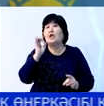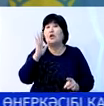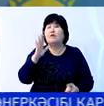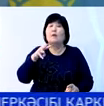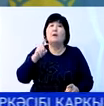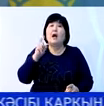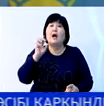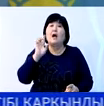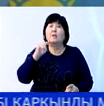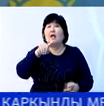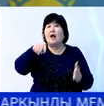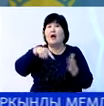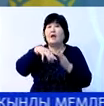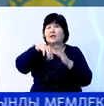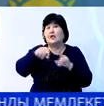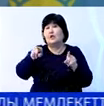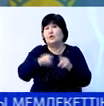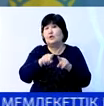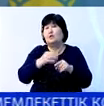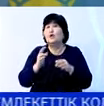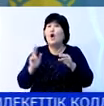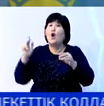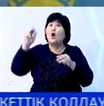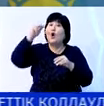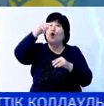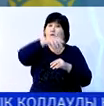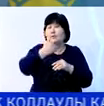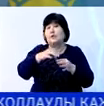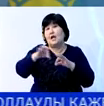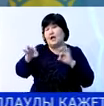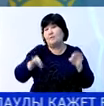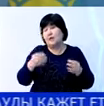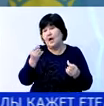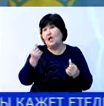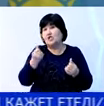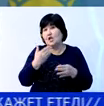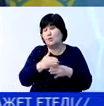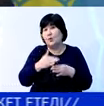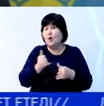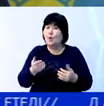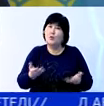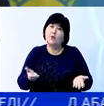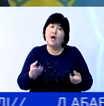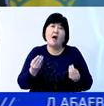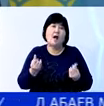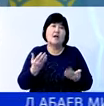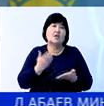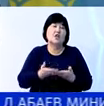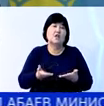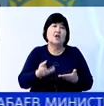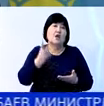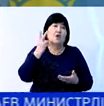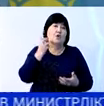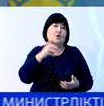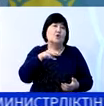ғой, қаланың ішінде бар. Енді халық соның үстімен жүретін болса, қазір проектіне біз қаражат бөлдік. Бірақ енді оның қаражаты 200